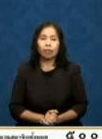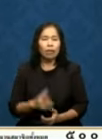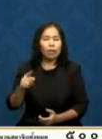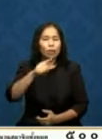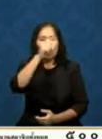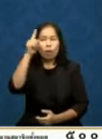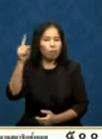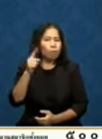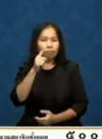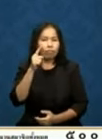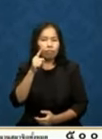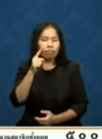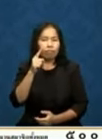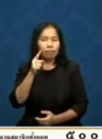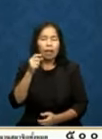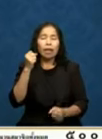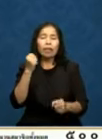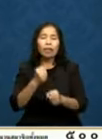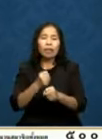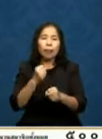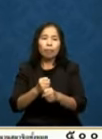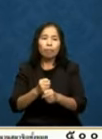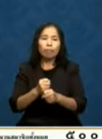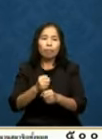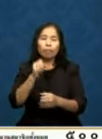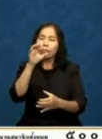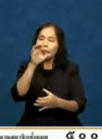ไม่บังคับในหลักการ